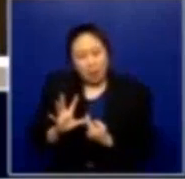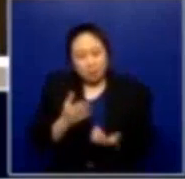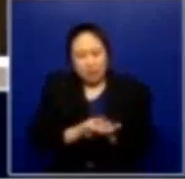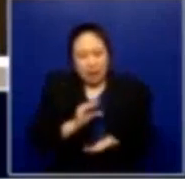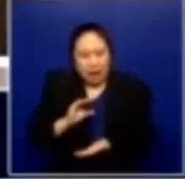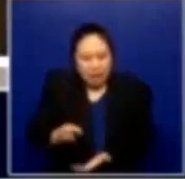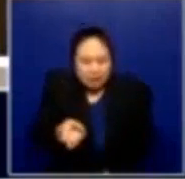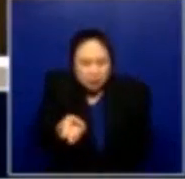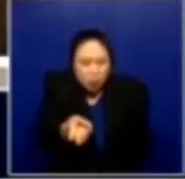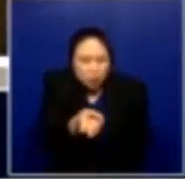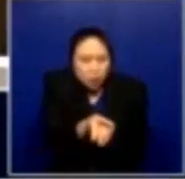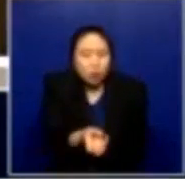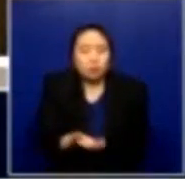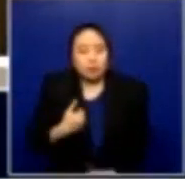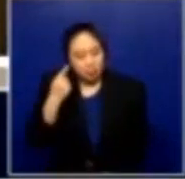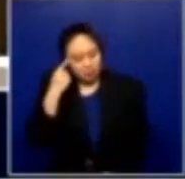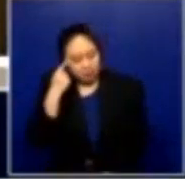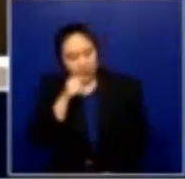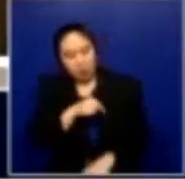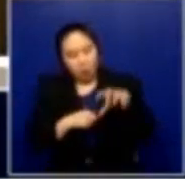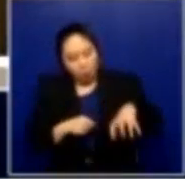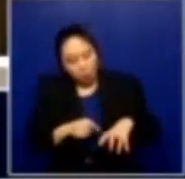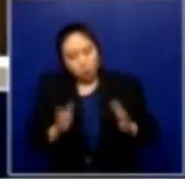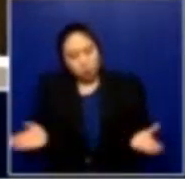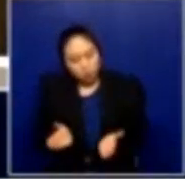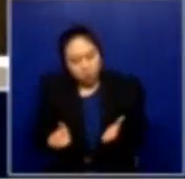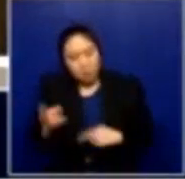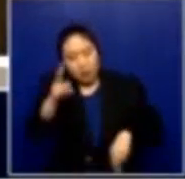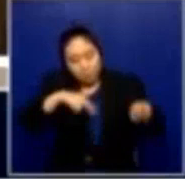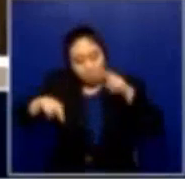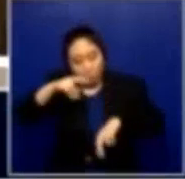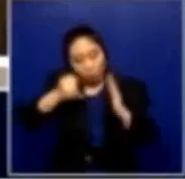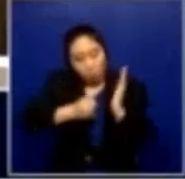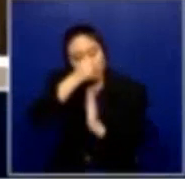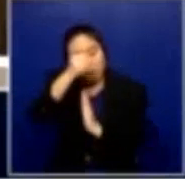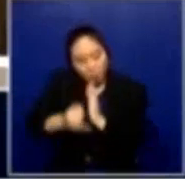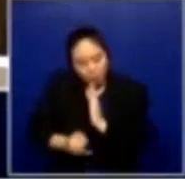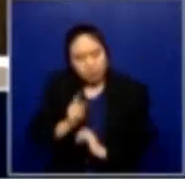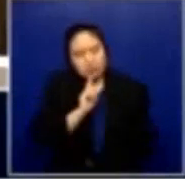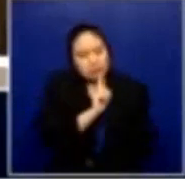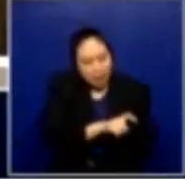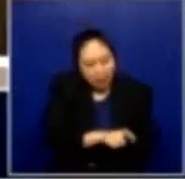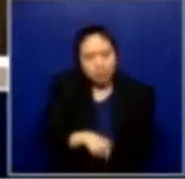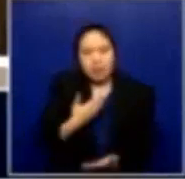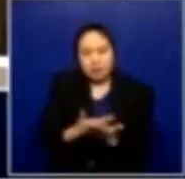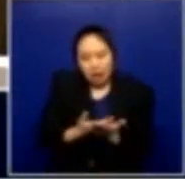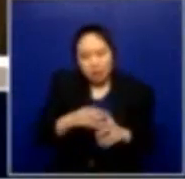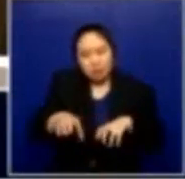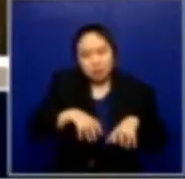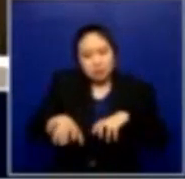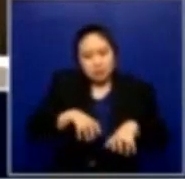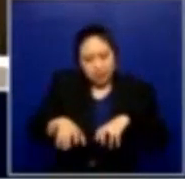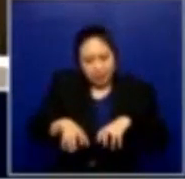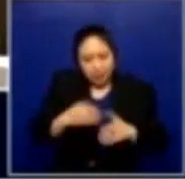ข้อสังเกตไปที่กรมส่งเสริมการปกครองท้องถิ่นครับว่ามีหลักเกณฑ์อย่างไรในการจัดสรรงบประมาณประเภทของ